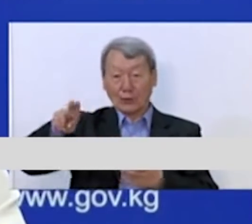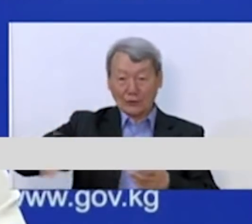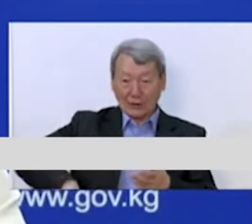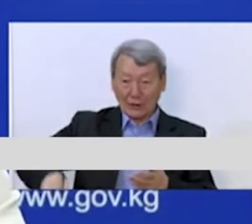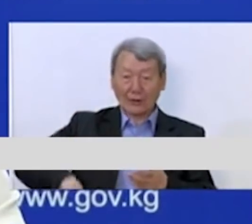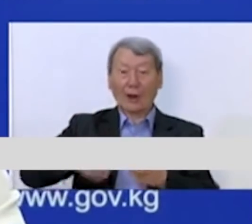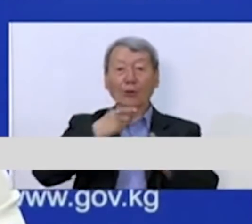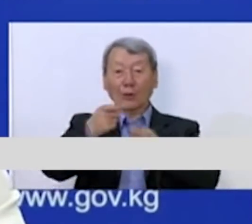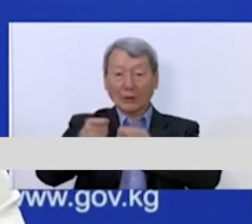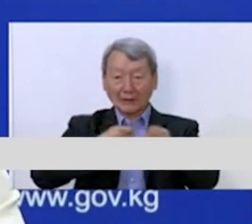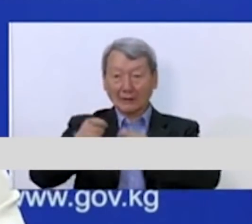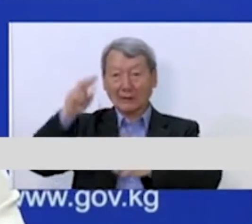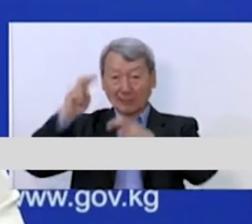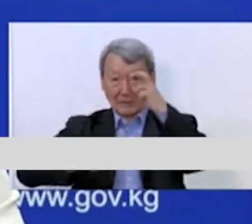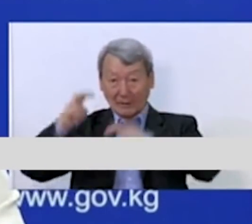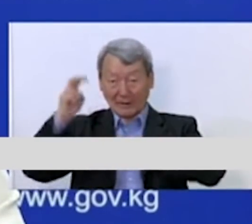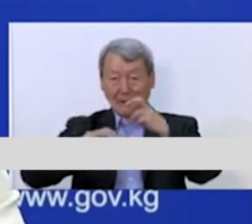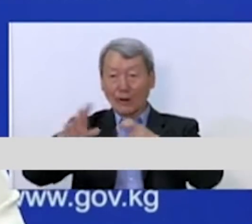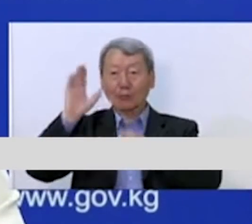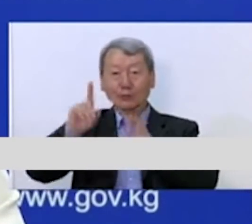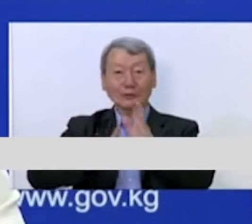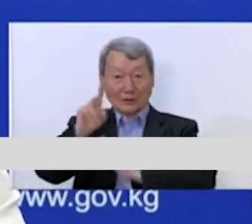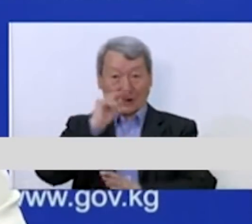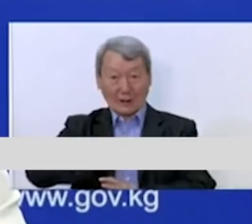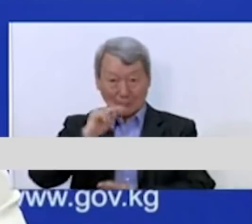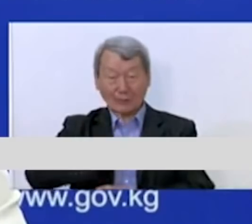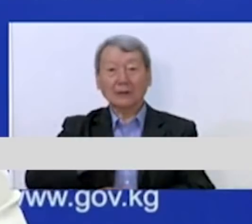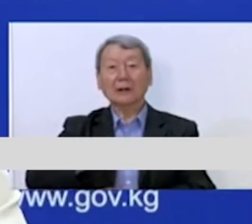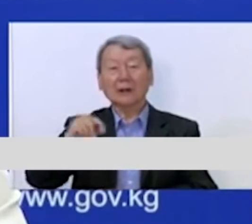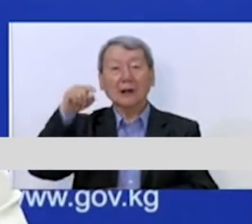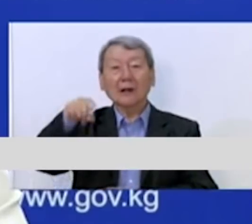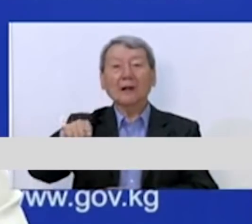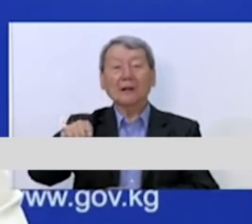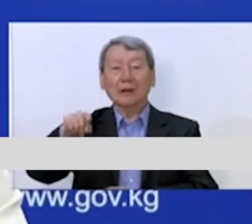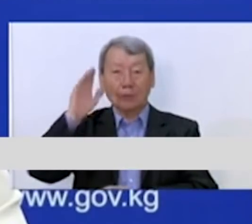руководителей предприятий, которые возобновляют свою экономическую